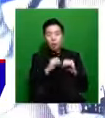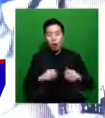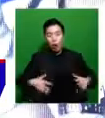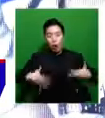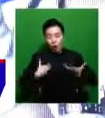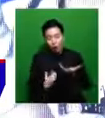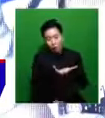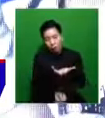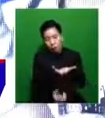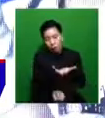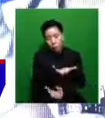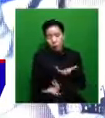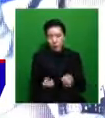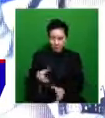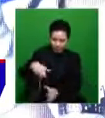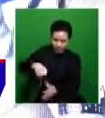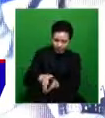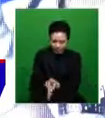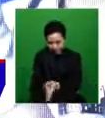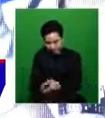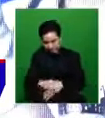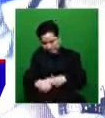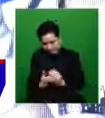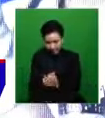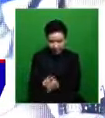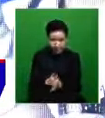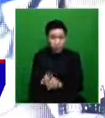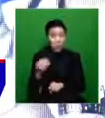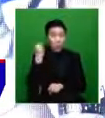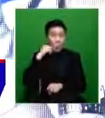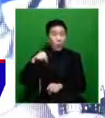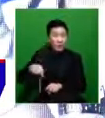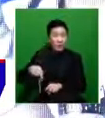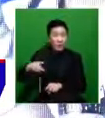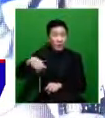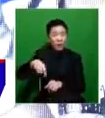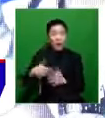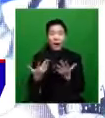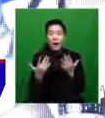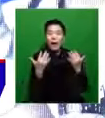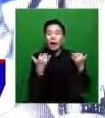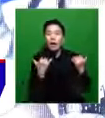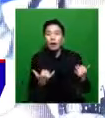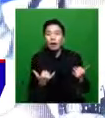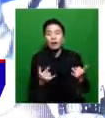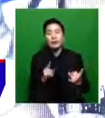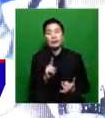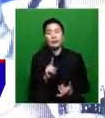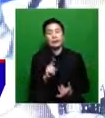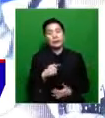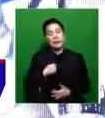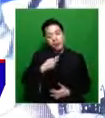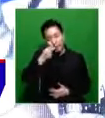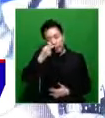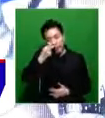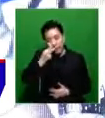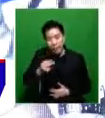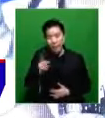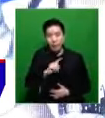อนนะครับล้างมือบ่อยๆตอนนี้เนี่ยเนื่องจากเราเห็นว่า